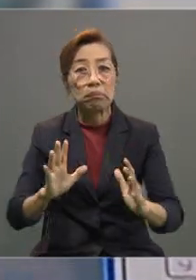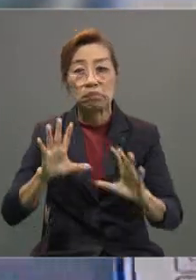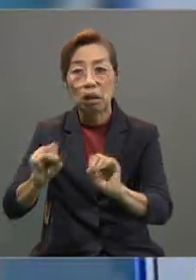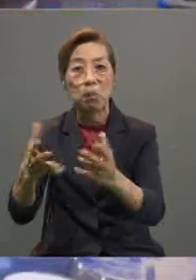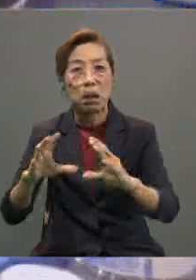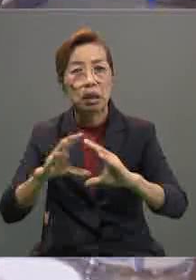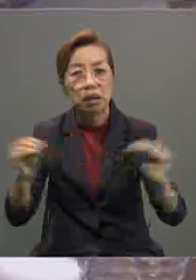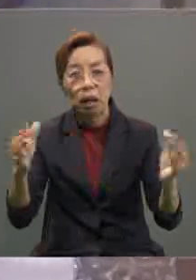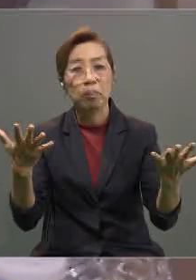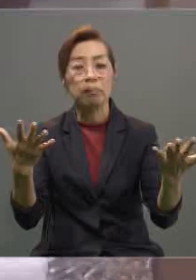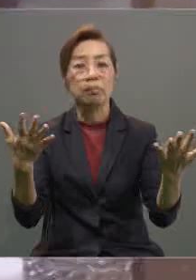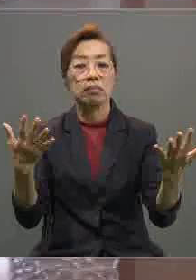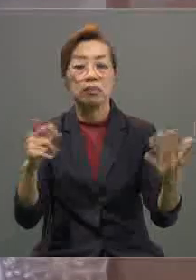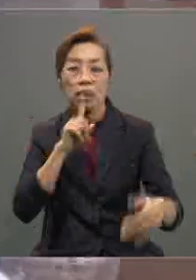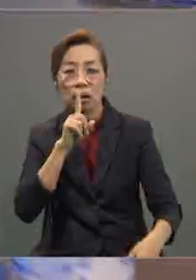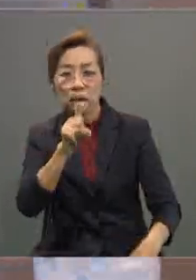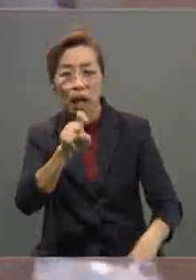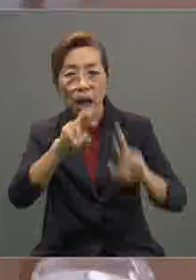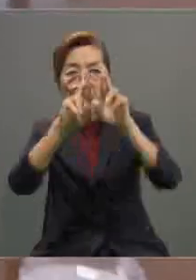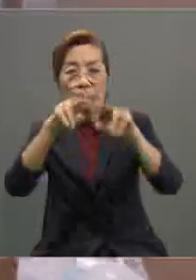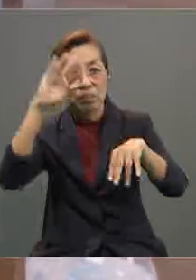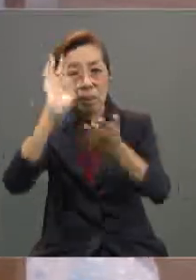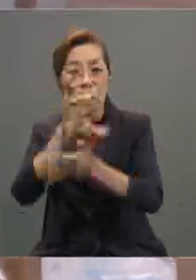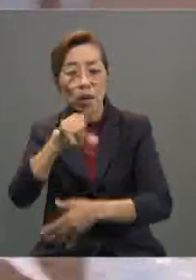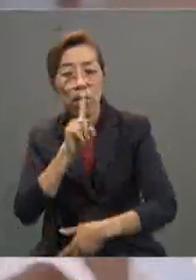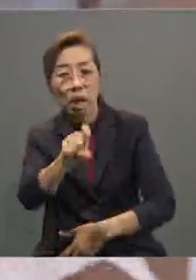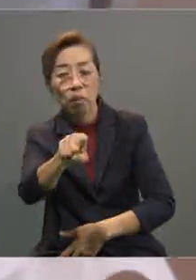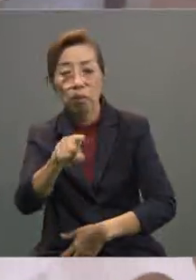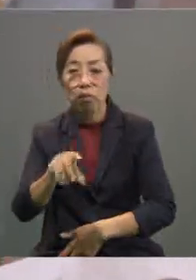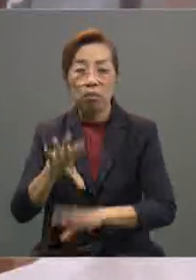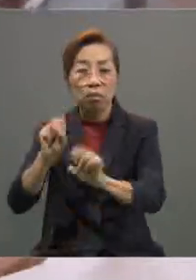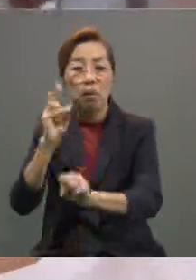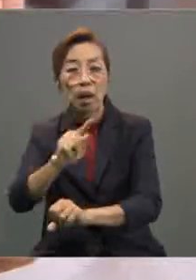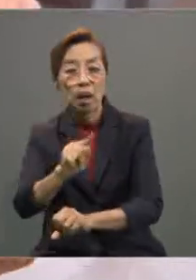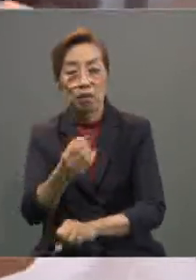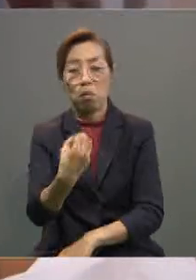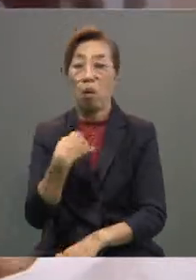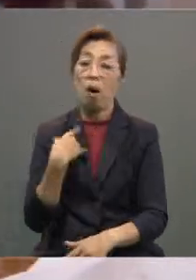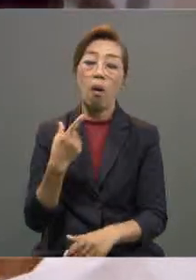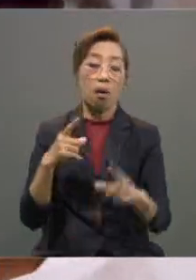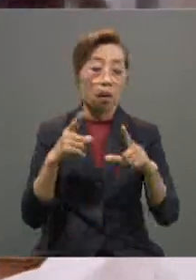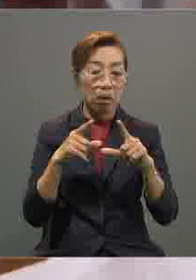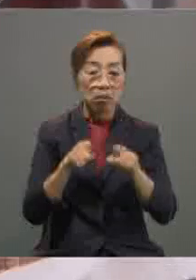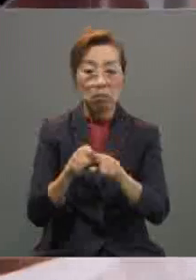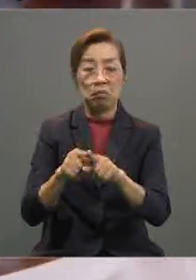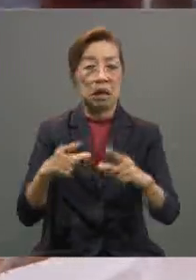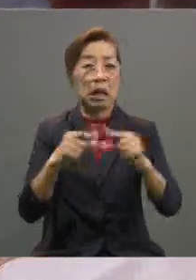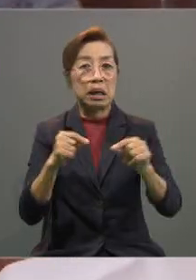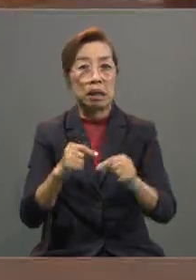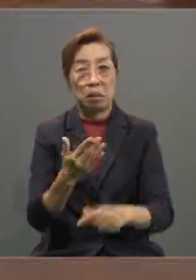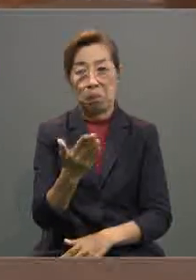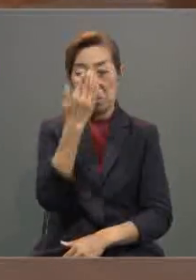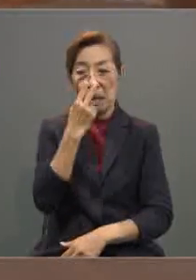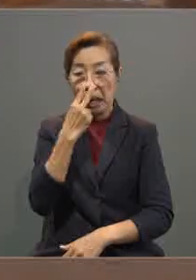มีความคืบหน้าสอบถามไปยังร้อยเวรเจ้าของคดีกลับได้คำตอบเพียงว่าคดีไม่ใช่เหตุซึ่งหน้าจึงไม่